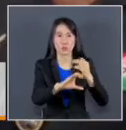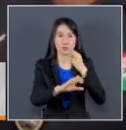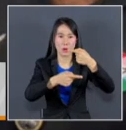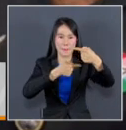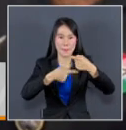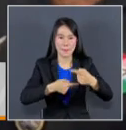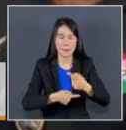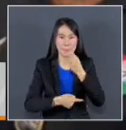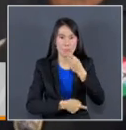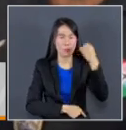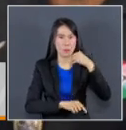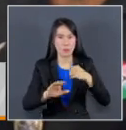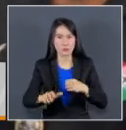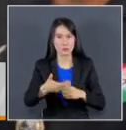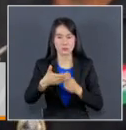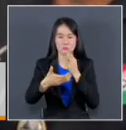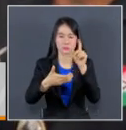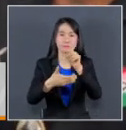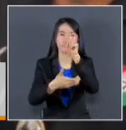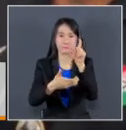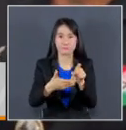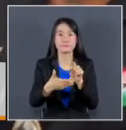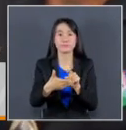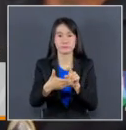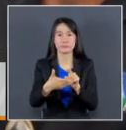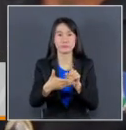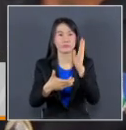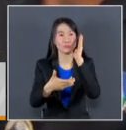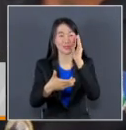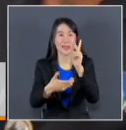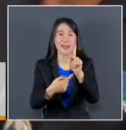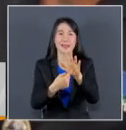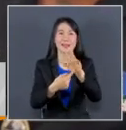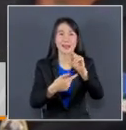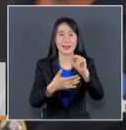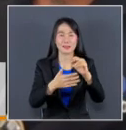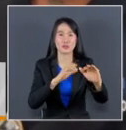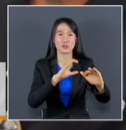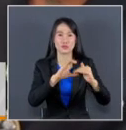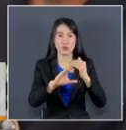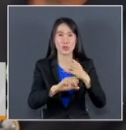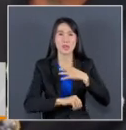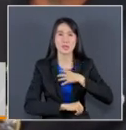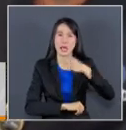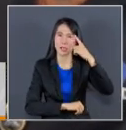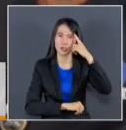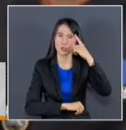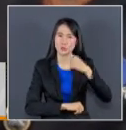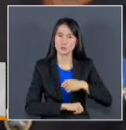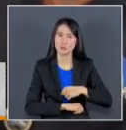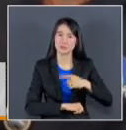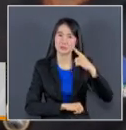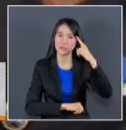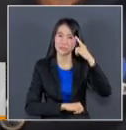อมพลังไม่ได้อยู่ดีเปิดมือถือดูคือมันมีพิรุธถูกไหมฮะกรณีนี้ ใช่ค่ะคือข้อความนั้นส่งมาบอกว่าอยากให้รู้ว่าแน่กว่า